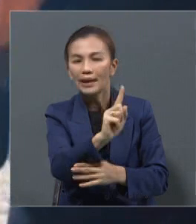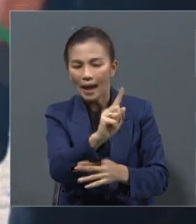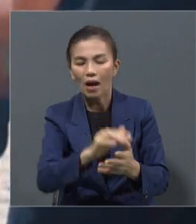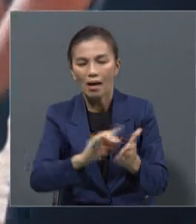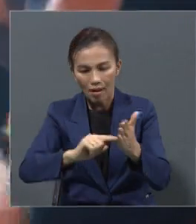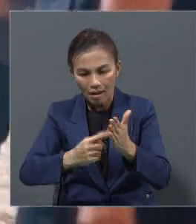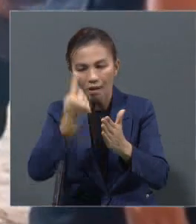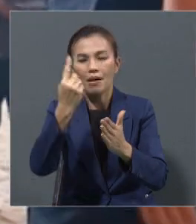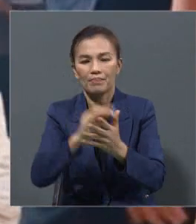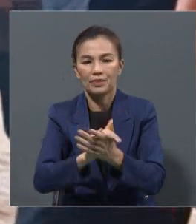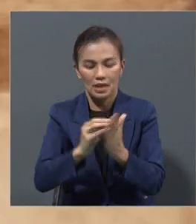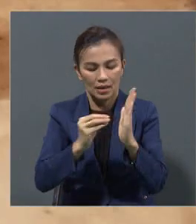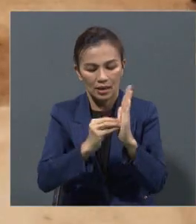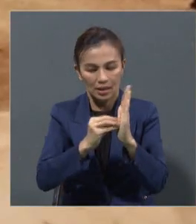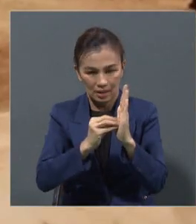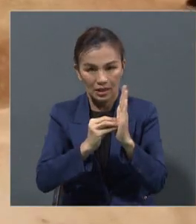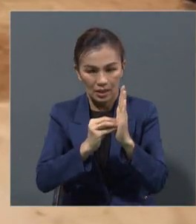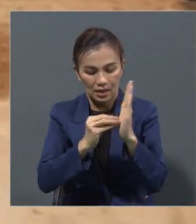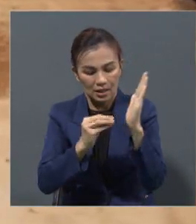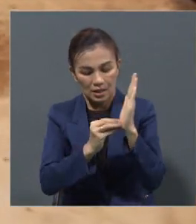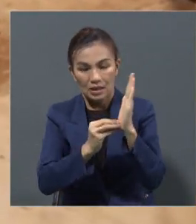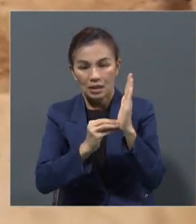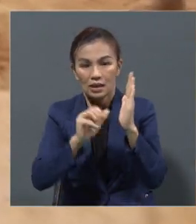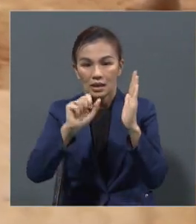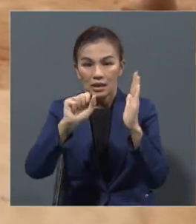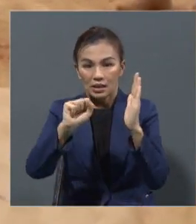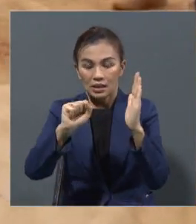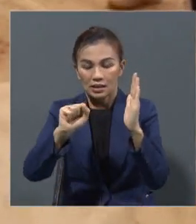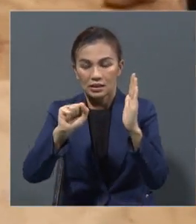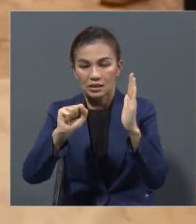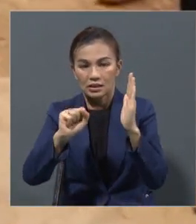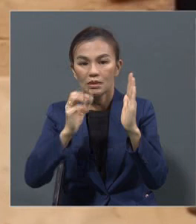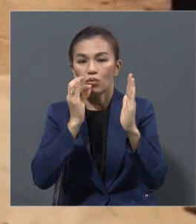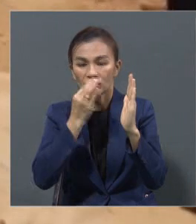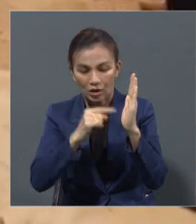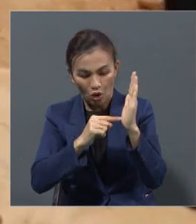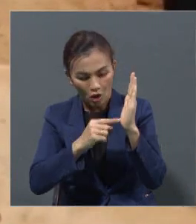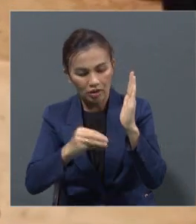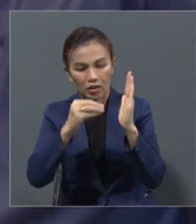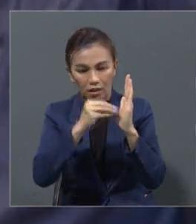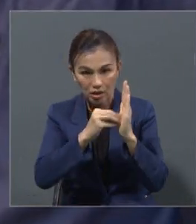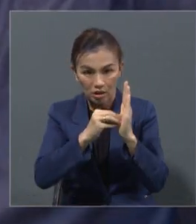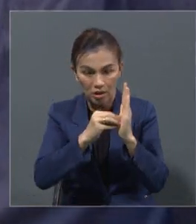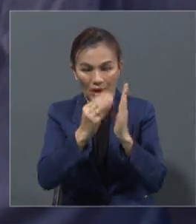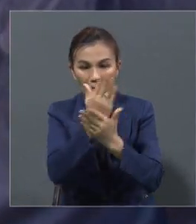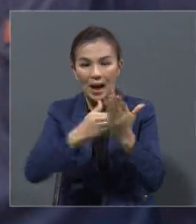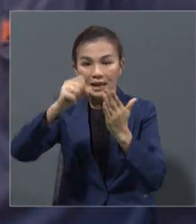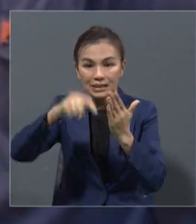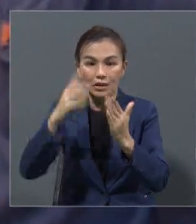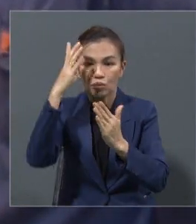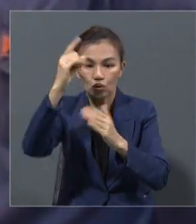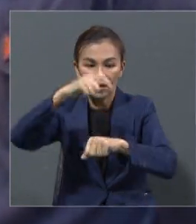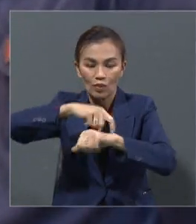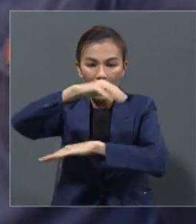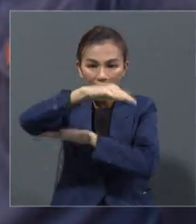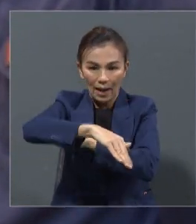แคดเมียมจากโรงงาน j&bเช่าที่จังหวัดสมุทรสาครและโรงงานล้อโลหะไทยที่กรุงเทพฯในวันพรุ่งนี้ช่วงค่ำๆนะฮะตาม